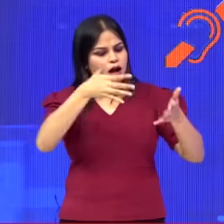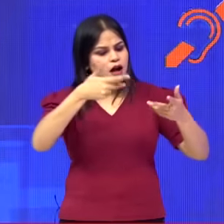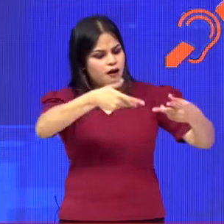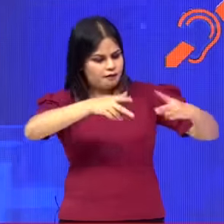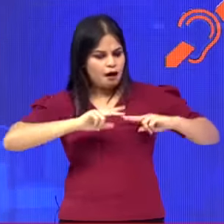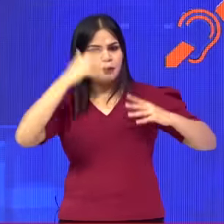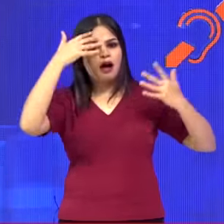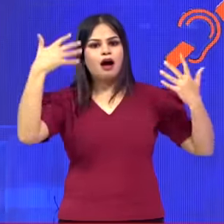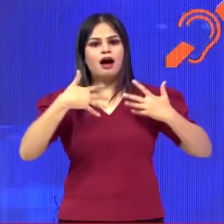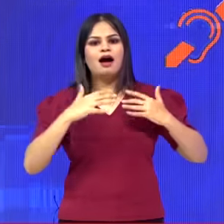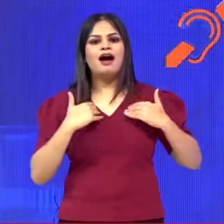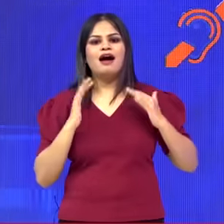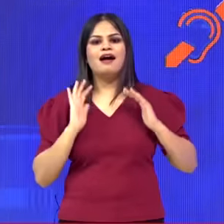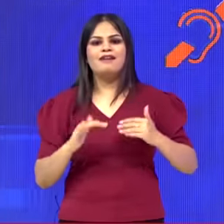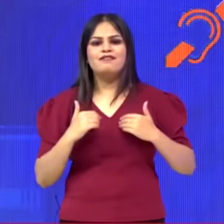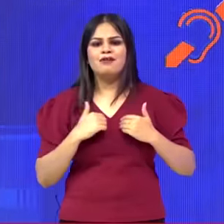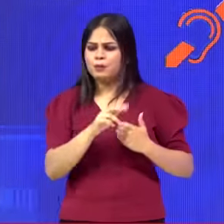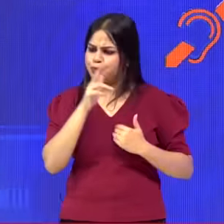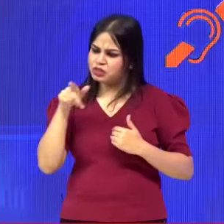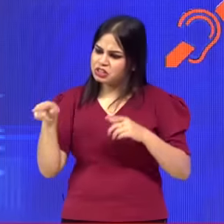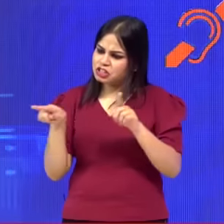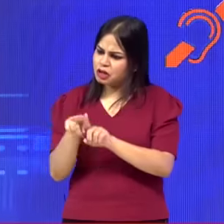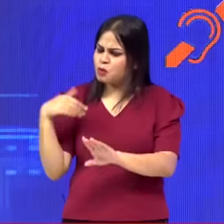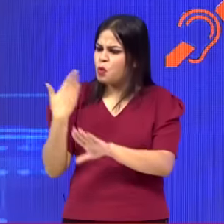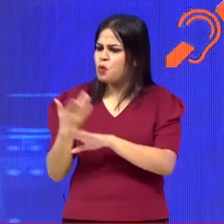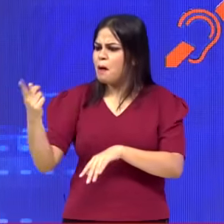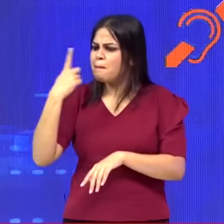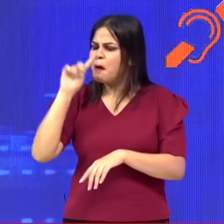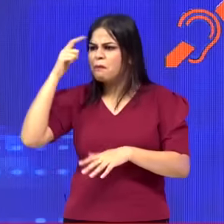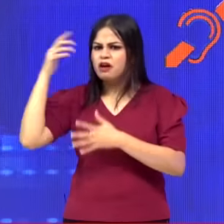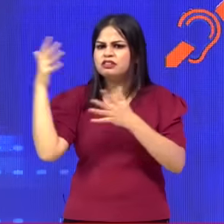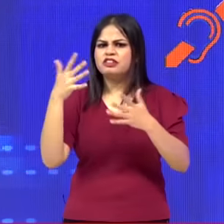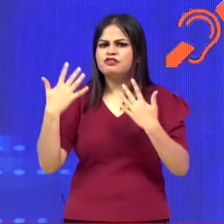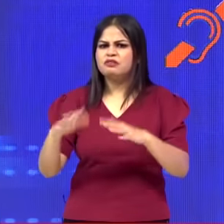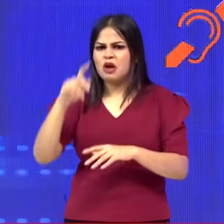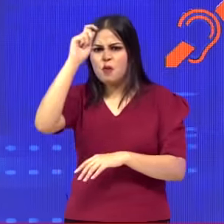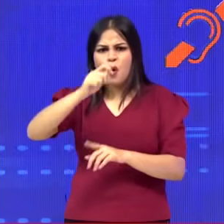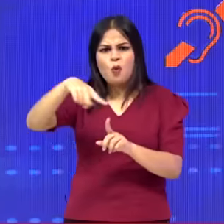तो तकलीफ देते हैं, कितने साल से इंतज़ार कर रहे हैं कि घर में बहू आए।